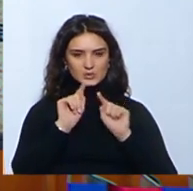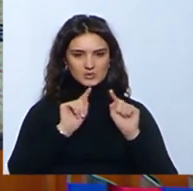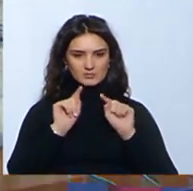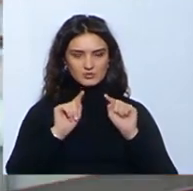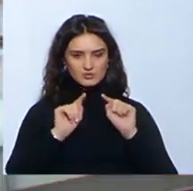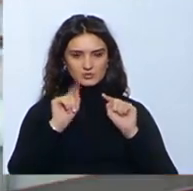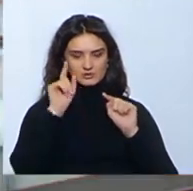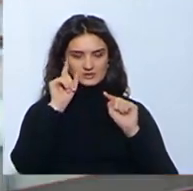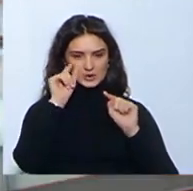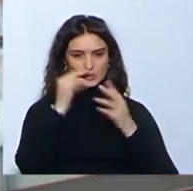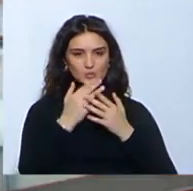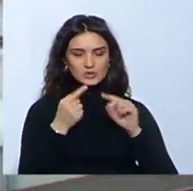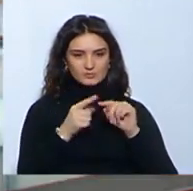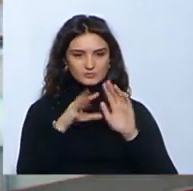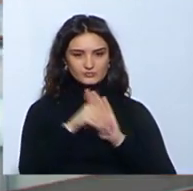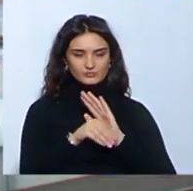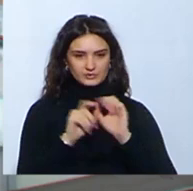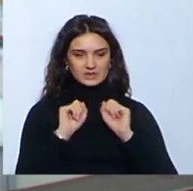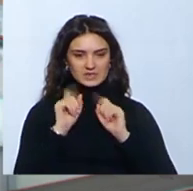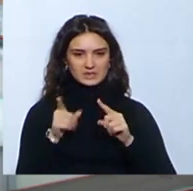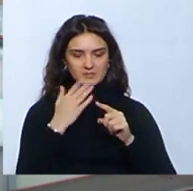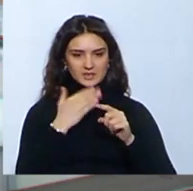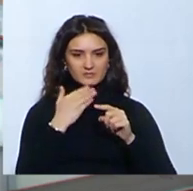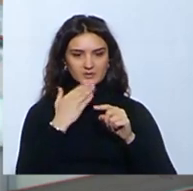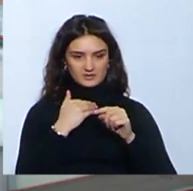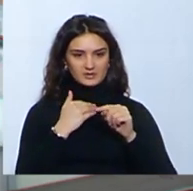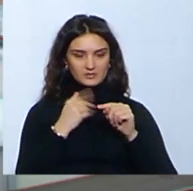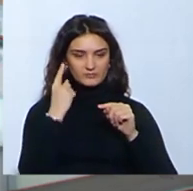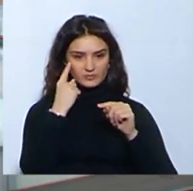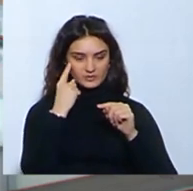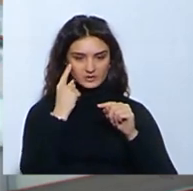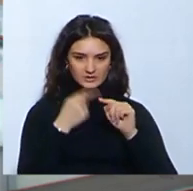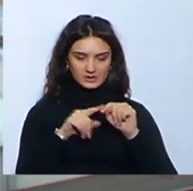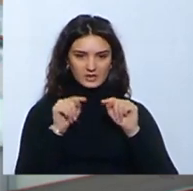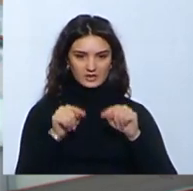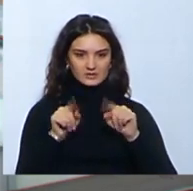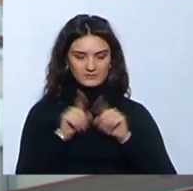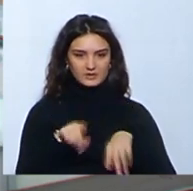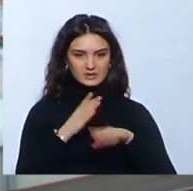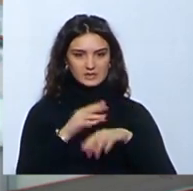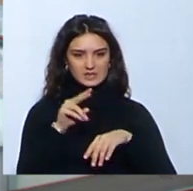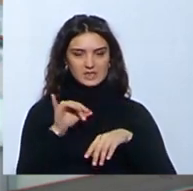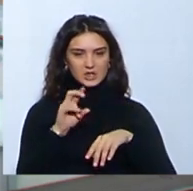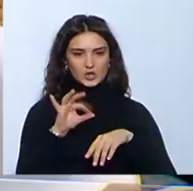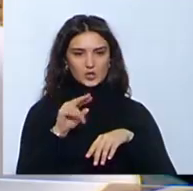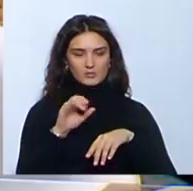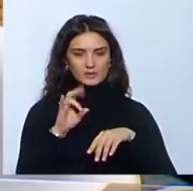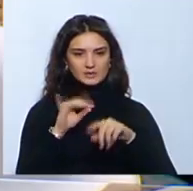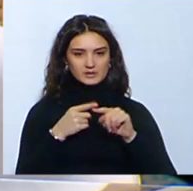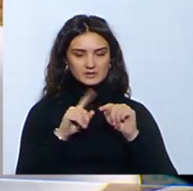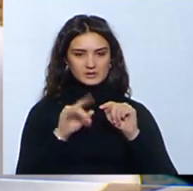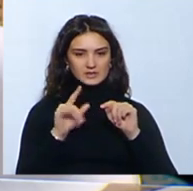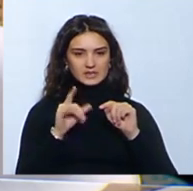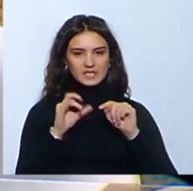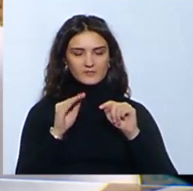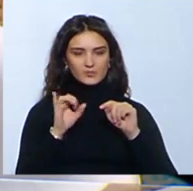ციტრუსებში, რომელიც ხშირად გადასაგდება და ადვილად გვემეტება ხოლმე, და აქვე არის ლიკოპენი, რომელიც არის